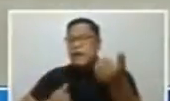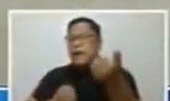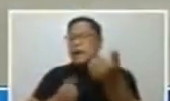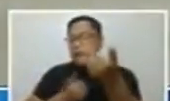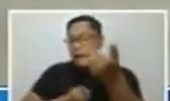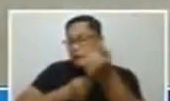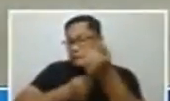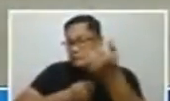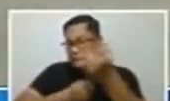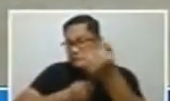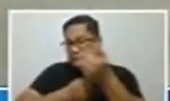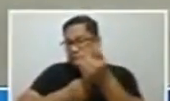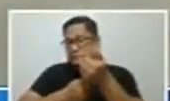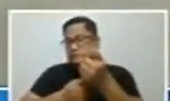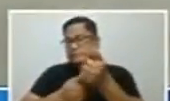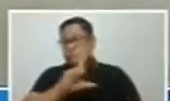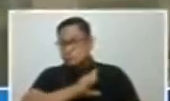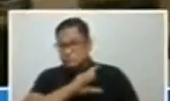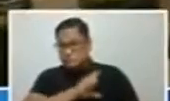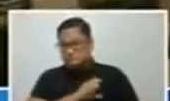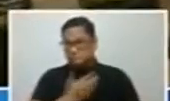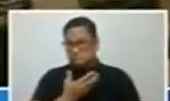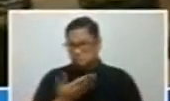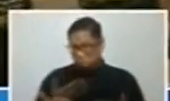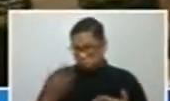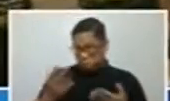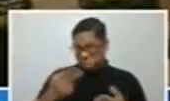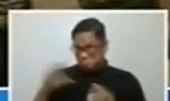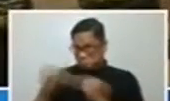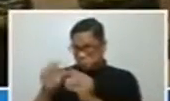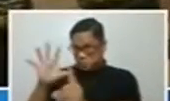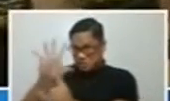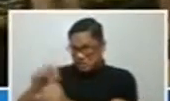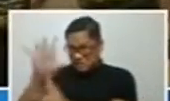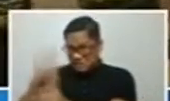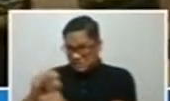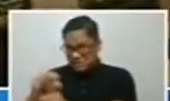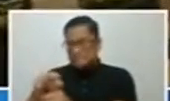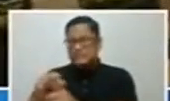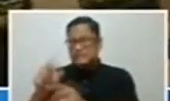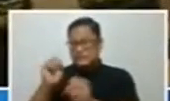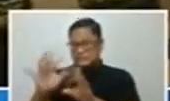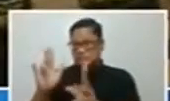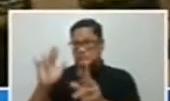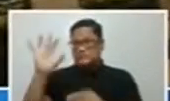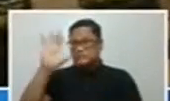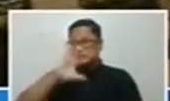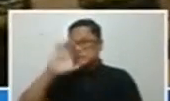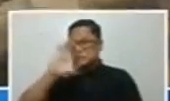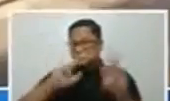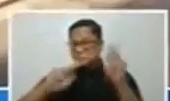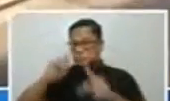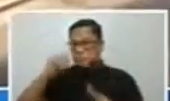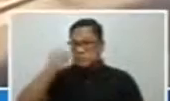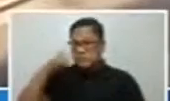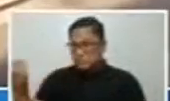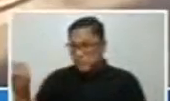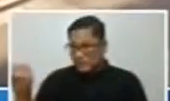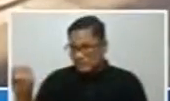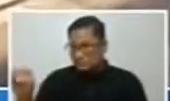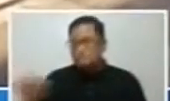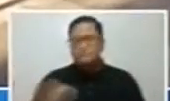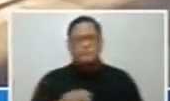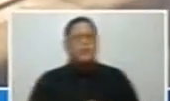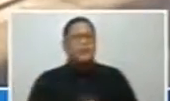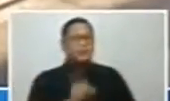pang additional na 150 personnel, no, from the headquarters